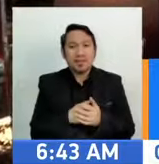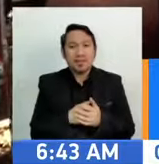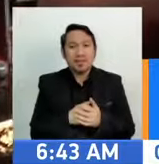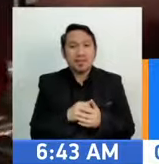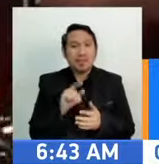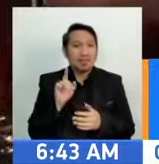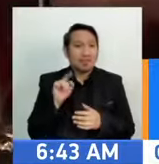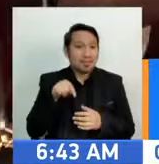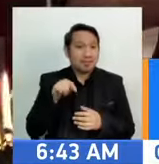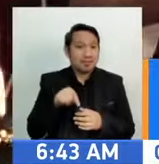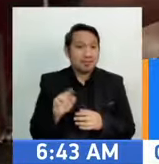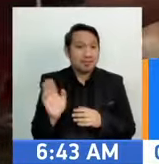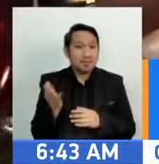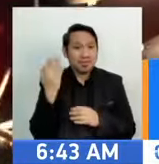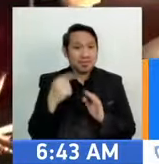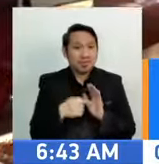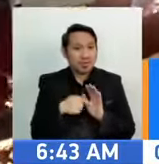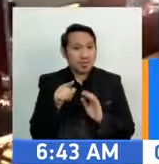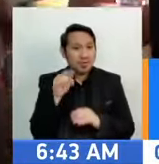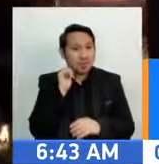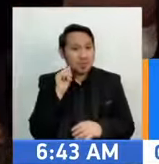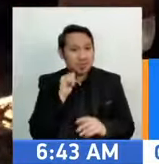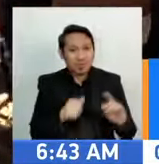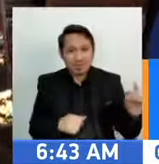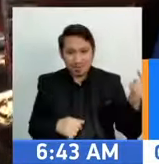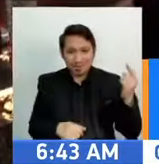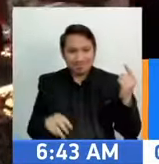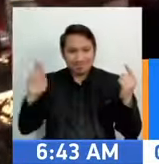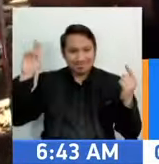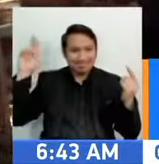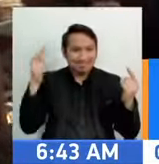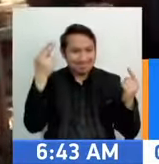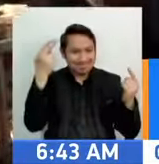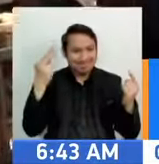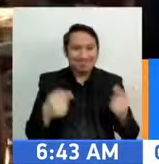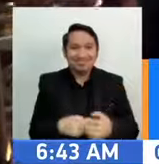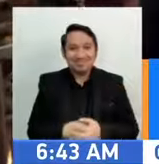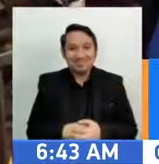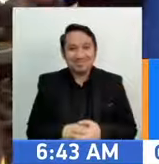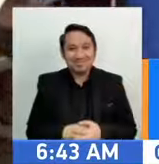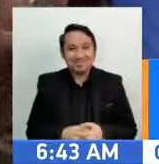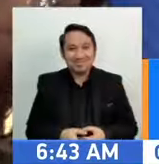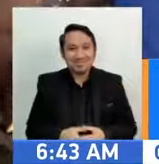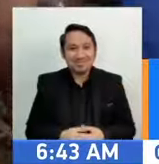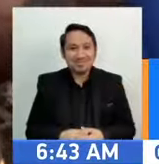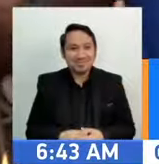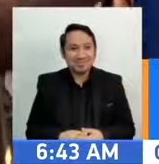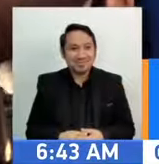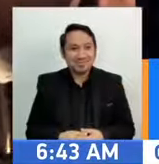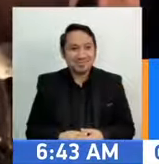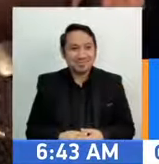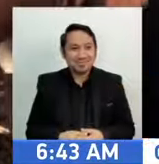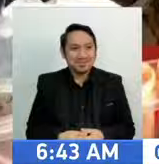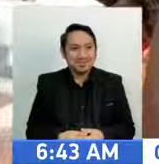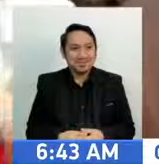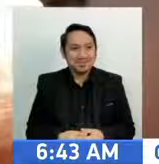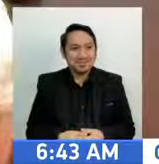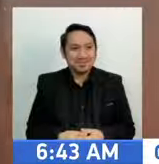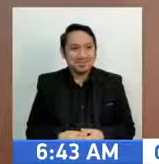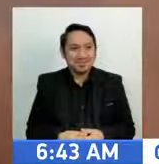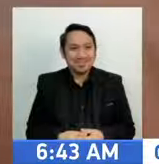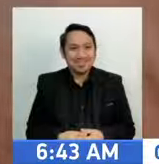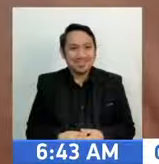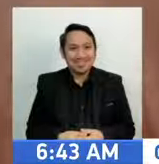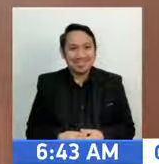show kung saan laging una ka, unang hirit! Woohoo! Salamat, salamat.